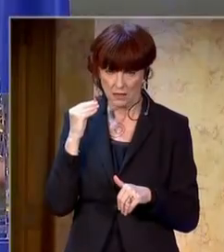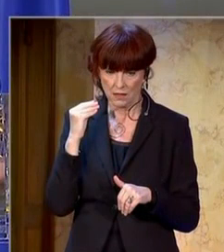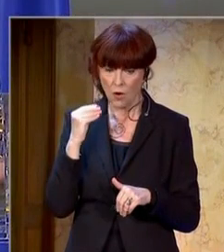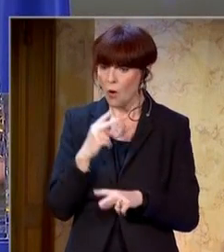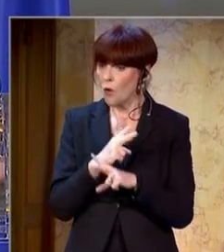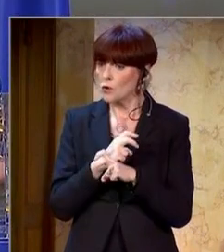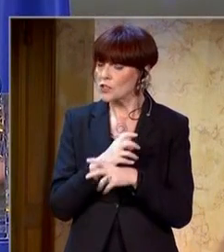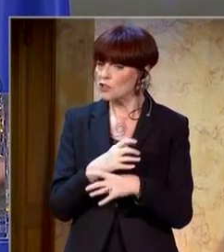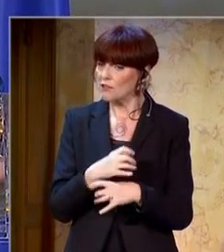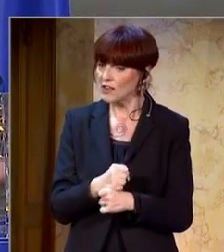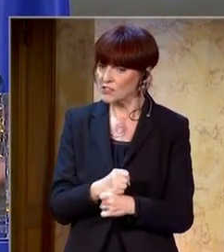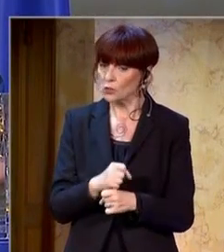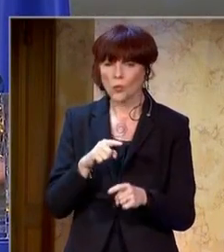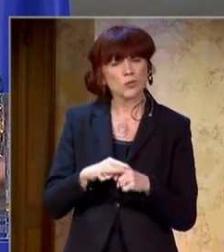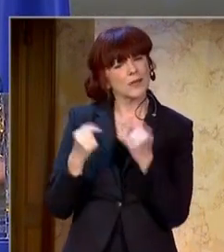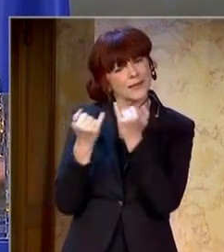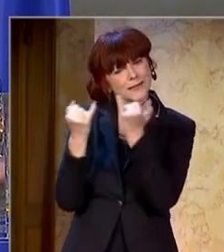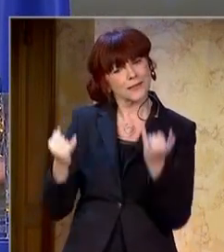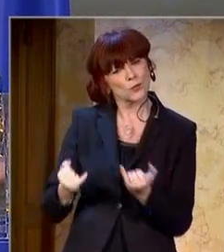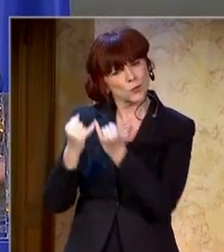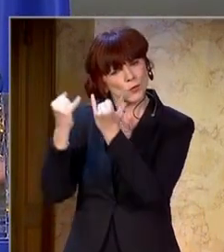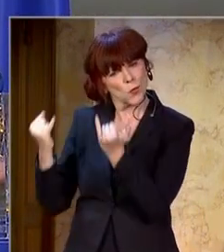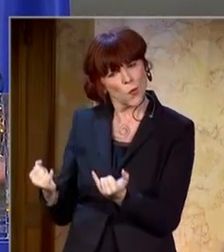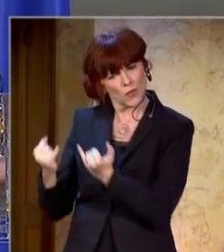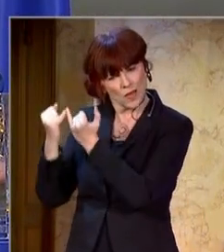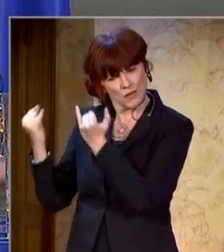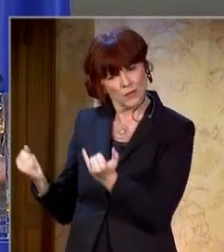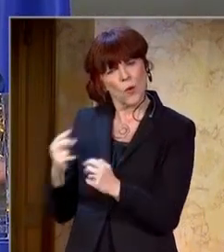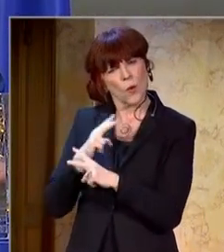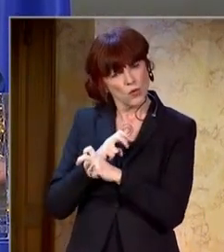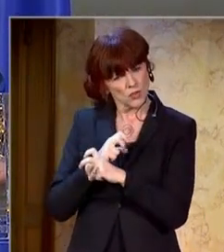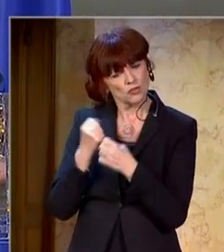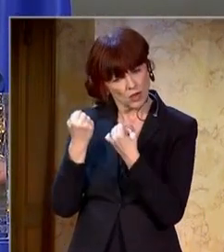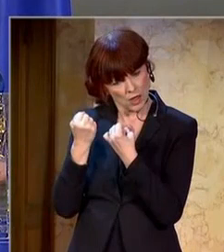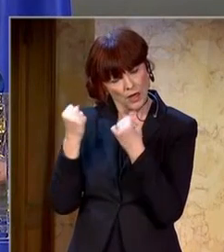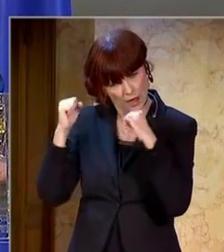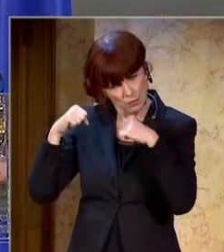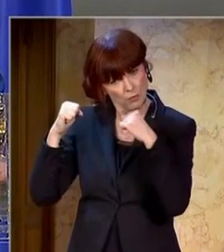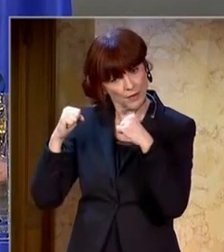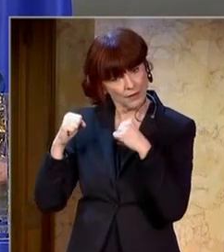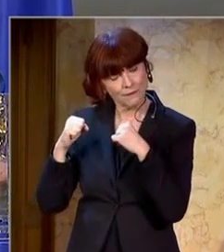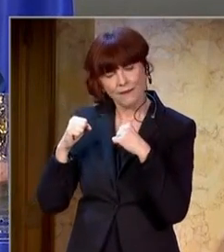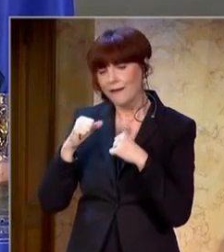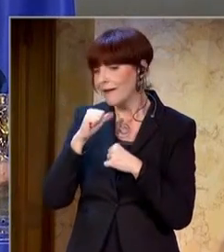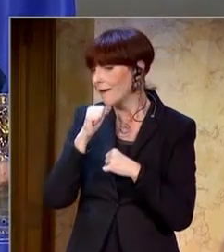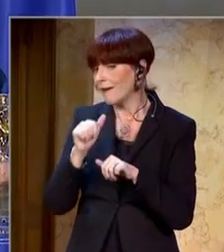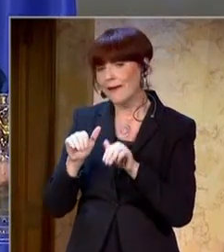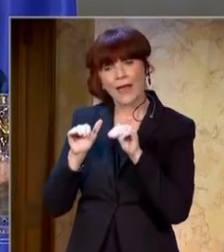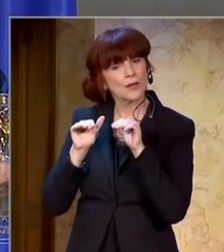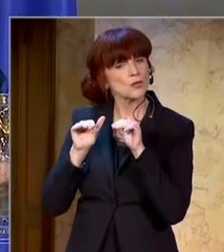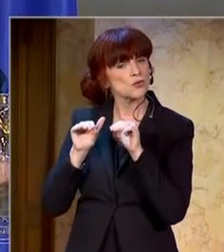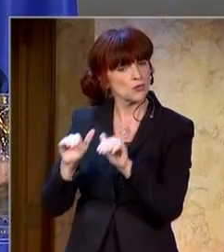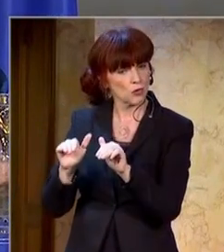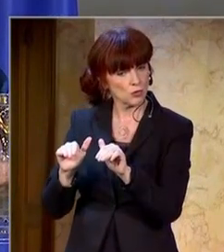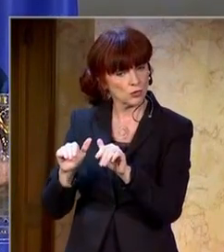Verfassung und die Institutionen dieser Republik nicht davor schützen, dass wir autoritäre oder